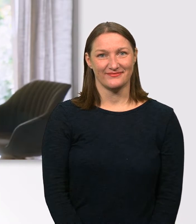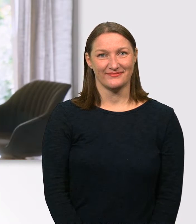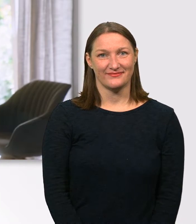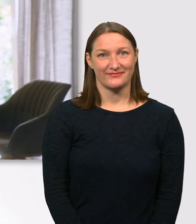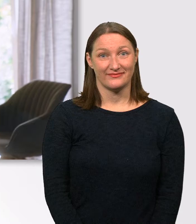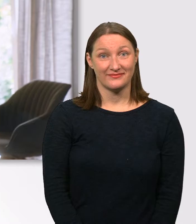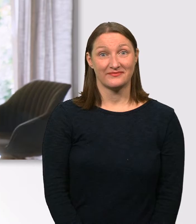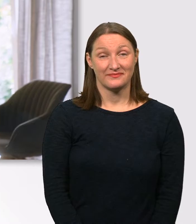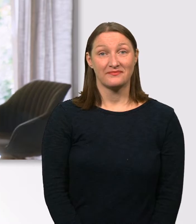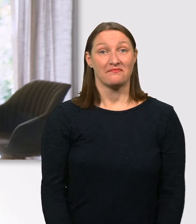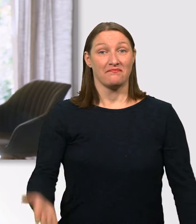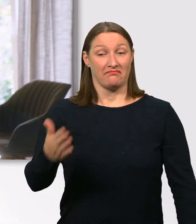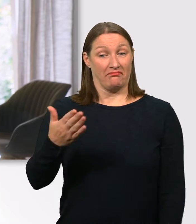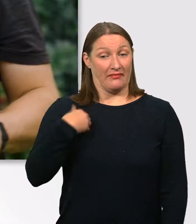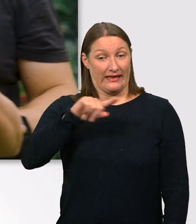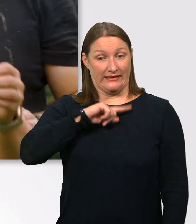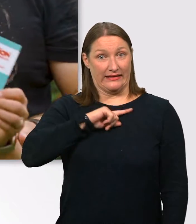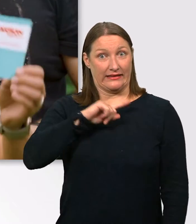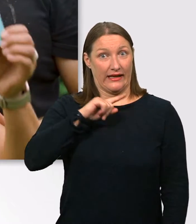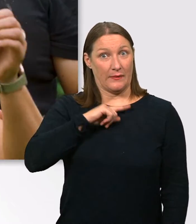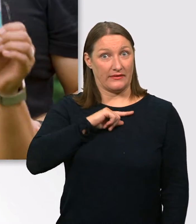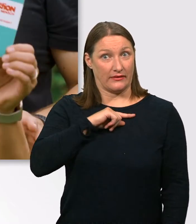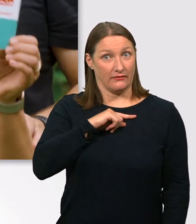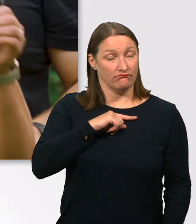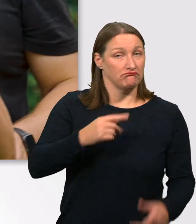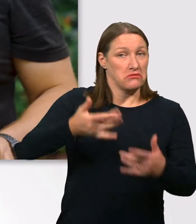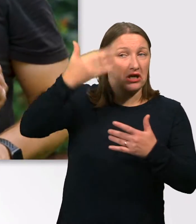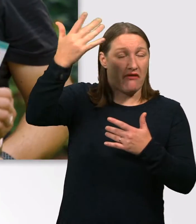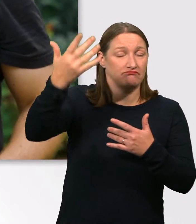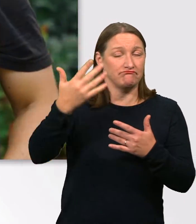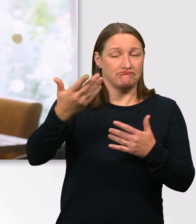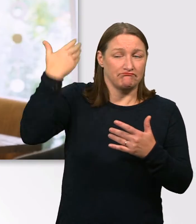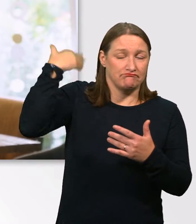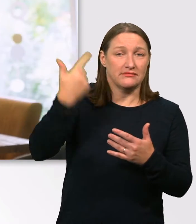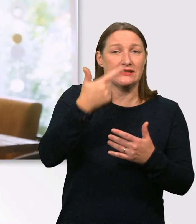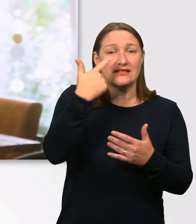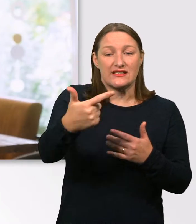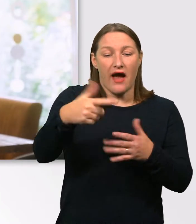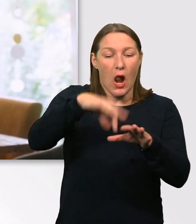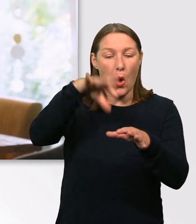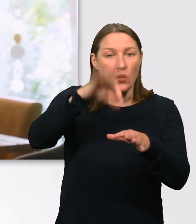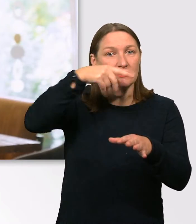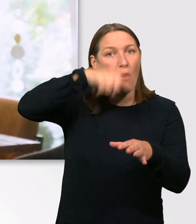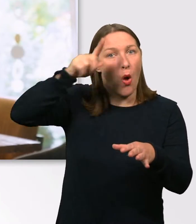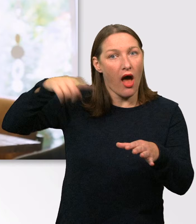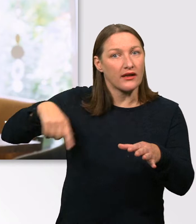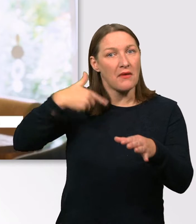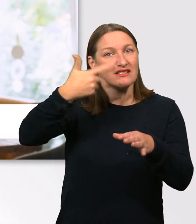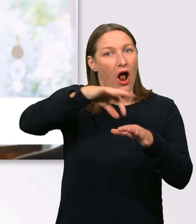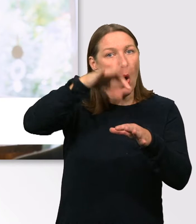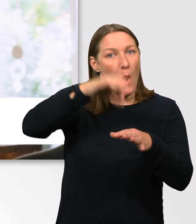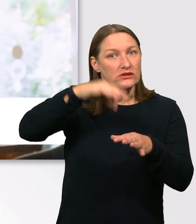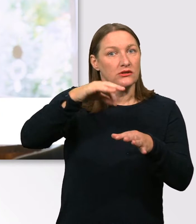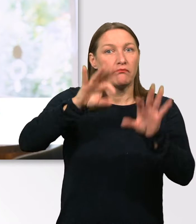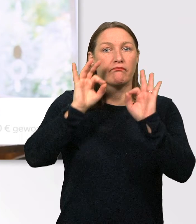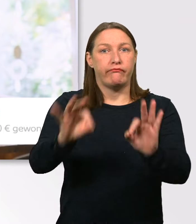Ja, das war mein Los. Also ich habe irgendwann dann zwei Lose gekauft, monatlich. Und ja, das ist gar nicht so